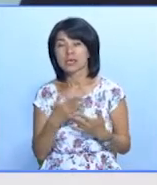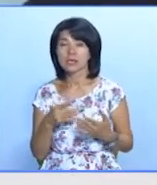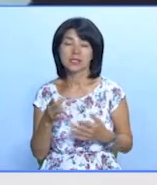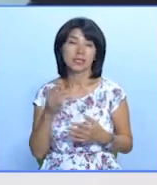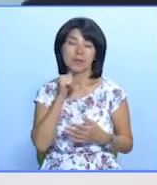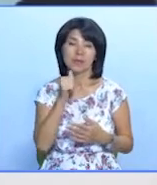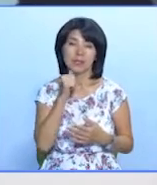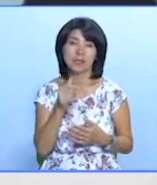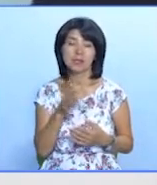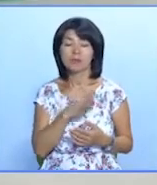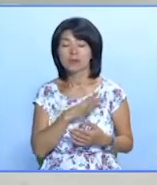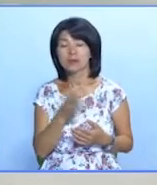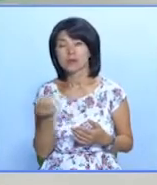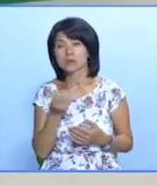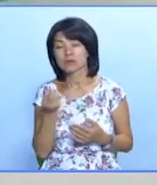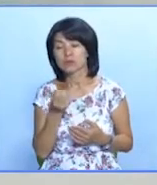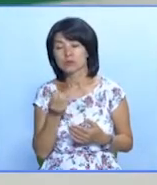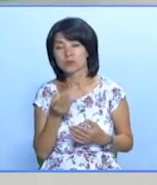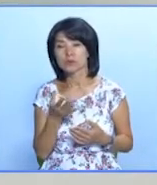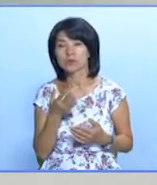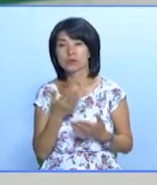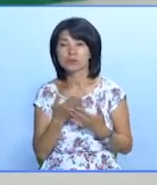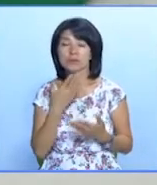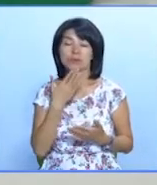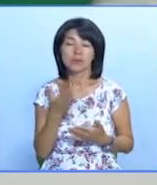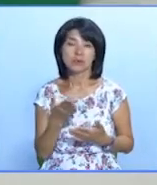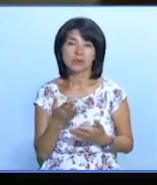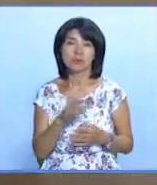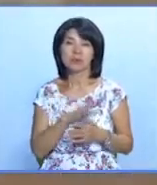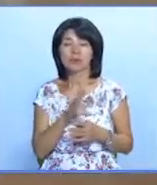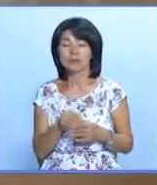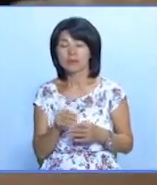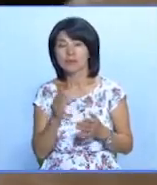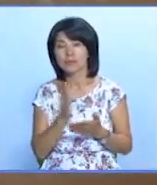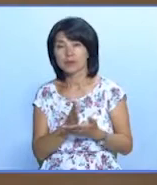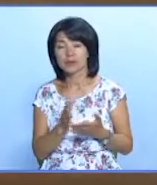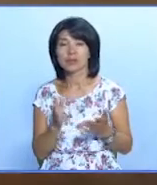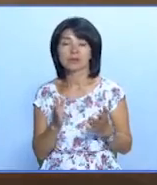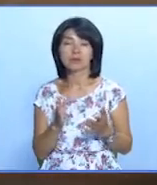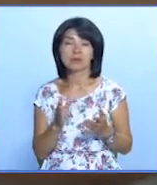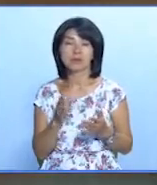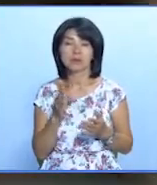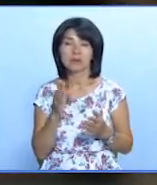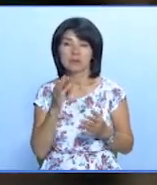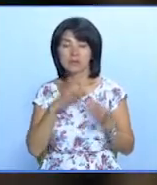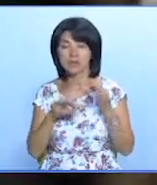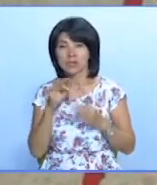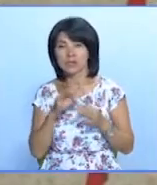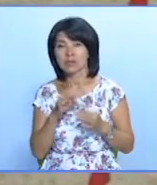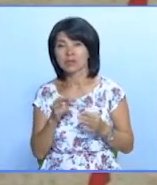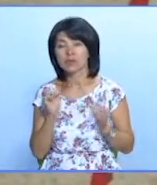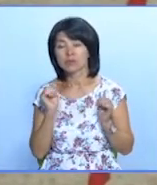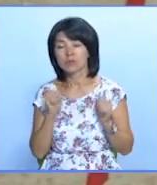белгі пайда болды. Бұл тұрғындарды сұраныс бойынша осы дәрі-дәрмекпен қамтамасыз етуге мүмкіндік береді. Сондай-ақ қордан түскен дәрілердің тізімі ілініп